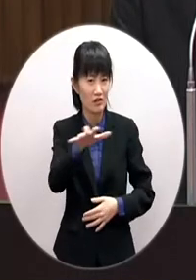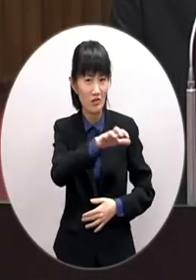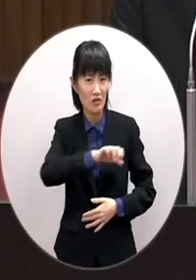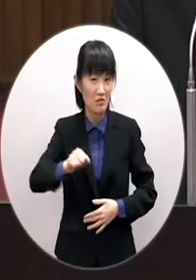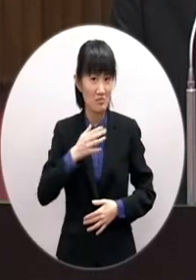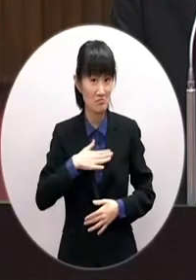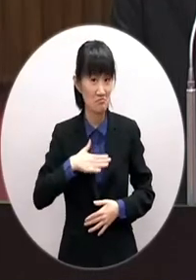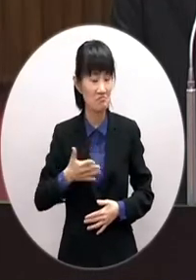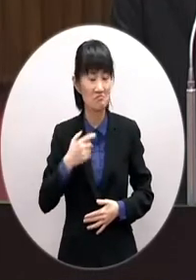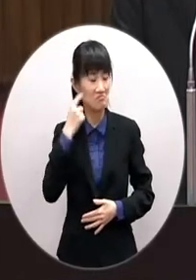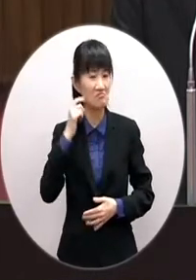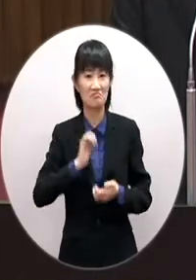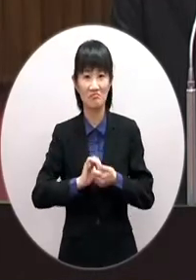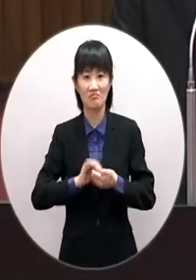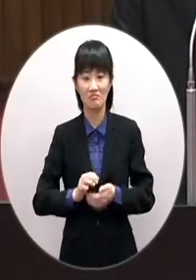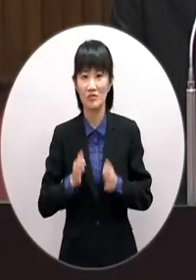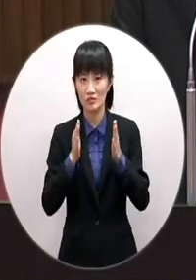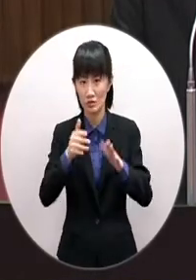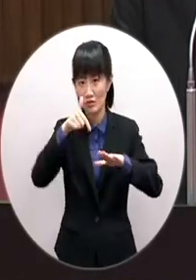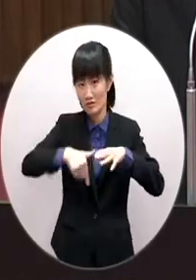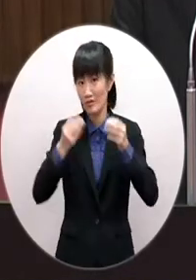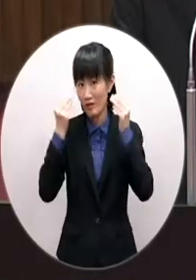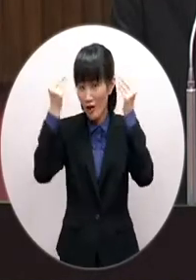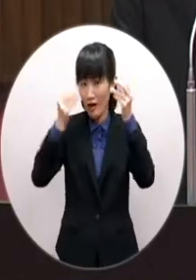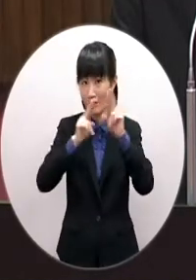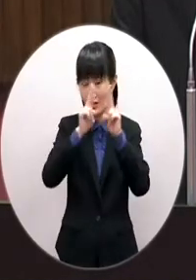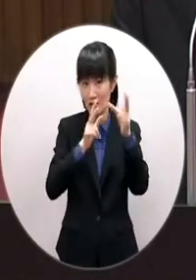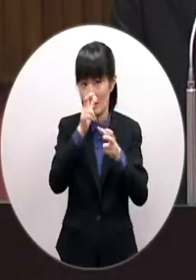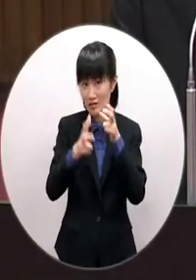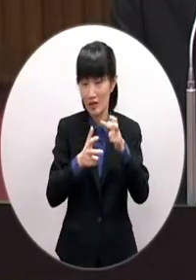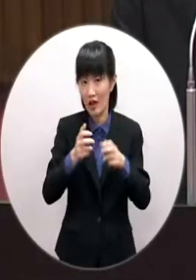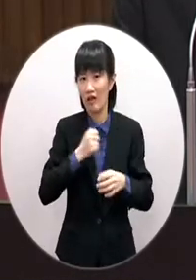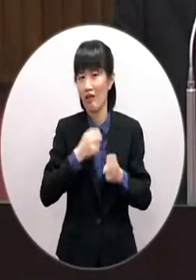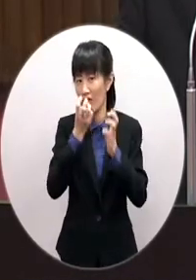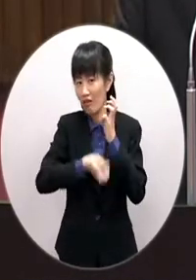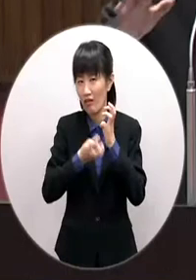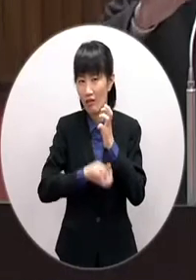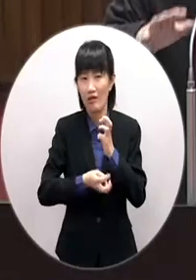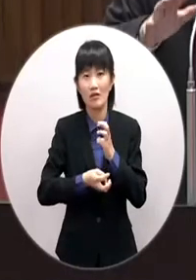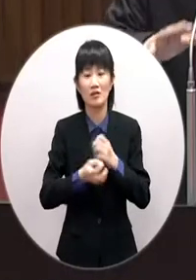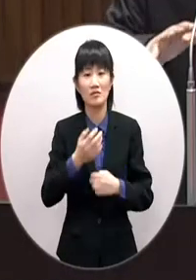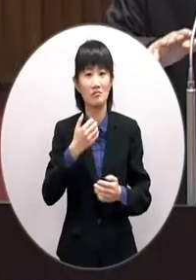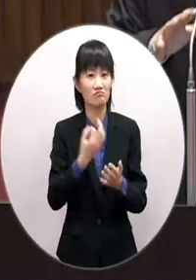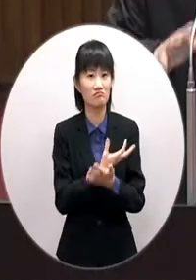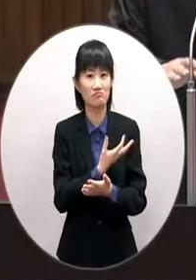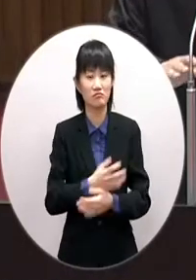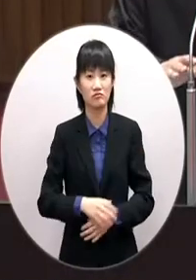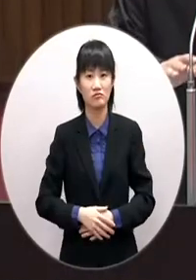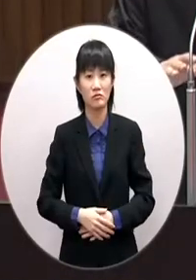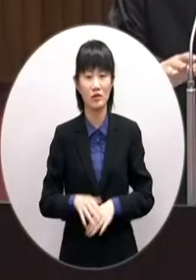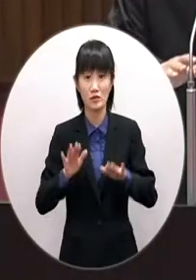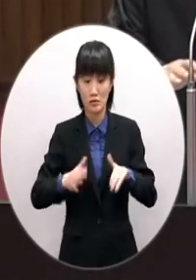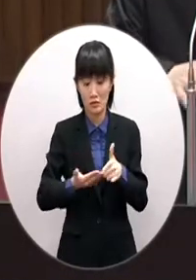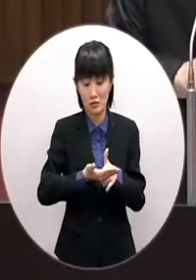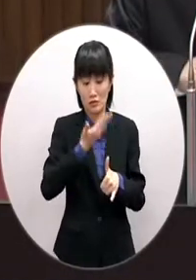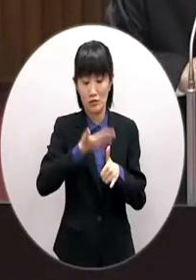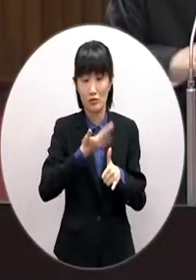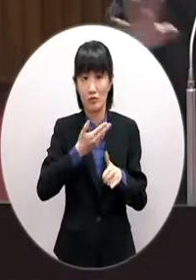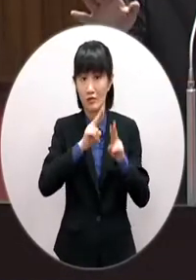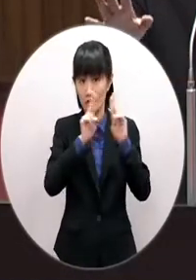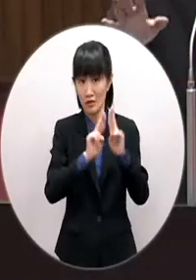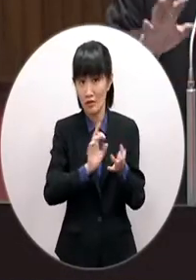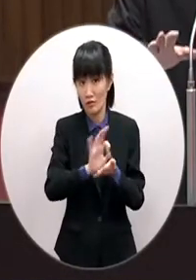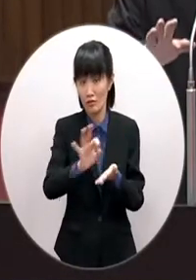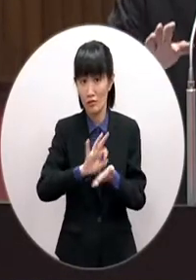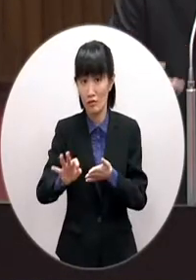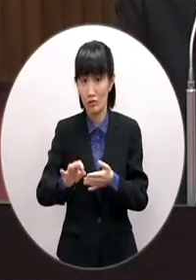对深澳电厂的发电也没有进一步了解。目前北部的用电啊，占了全